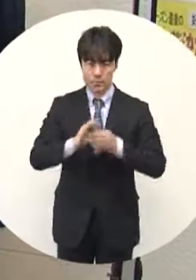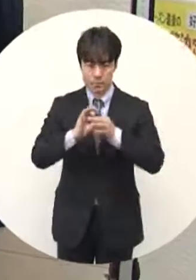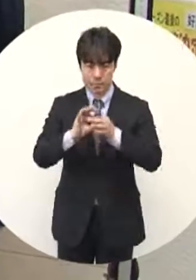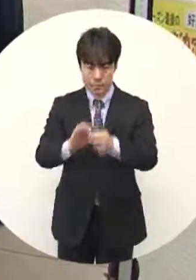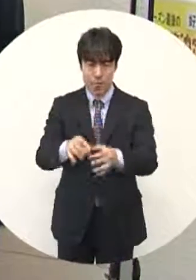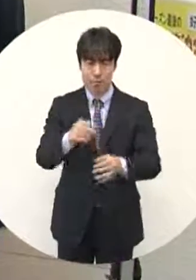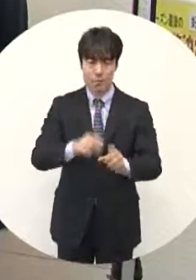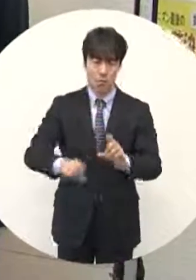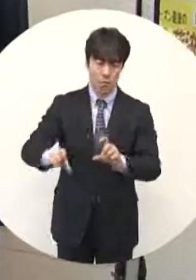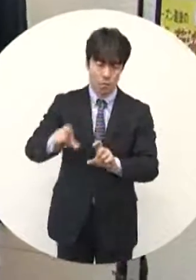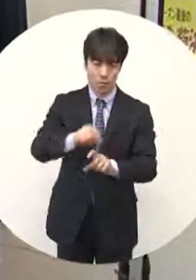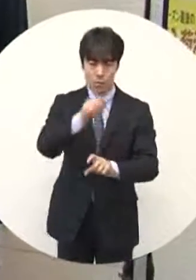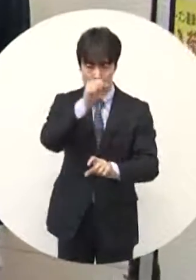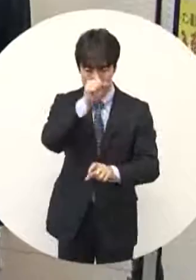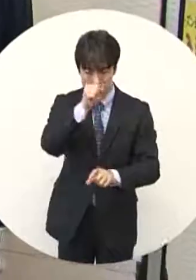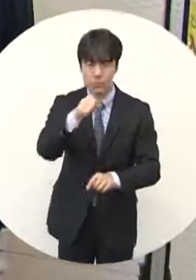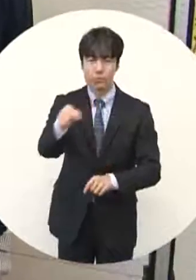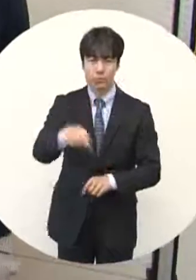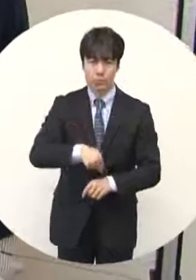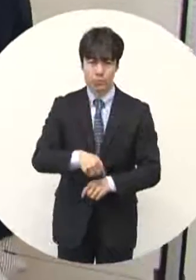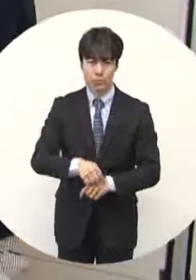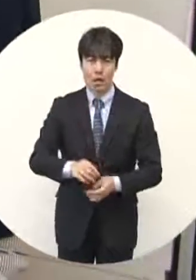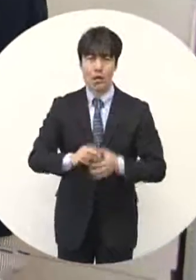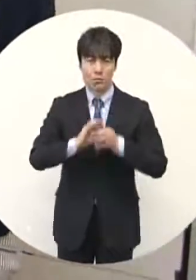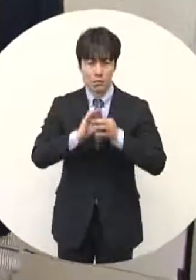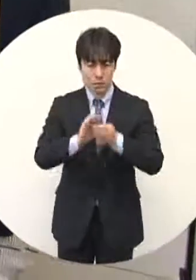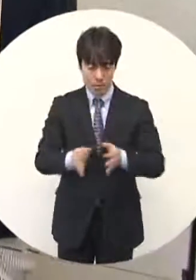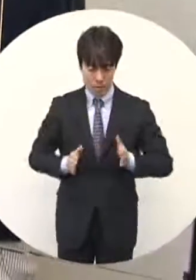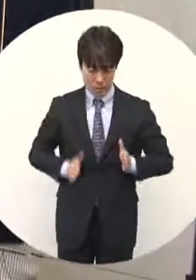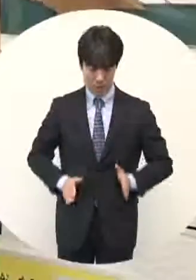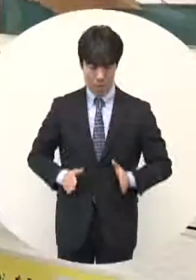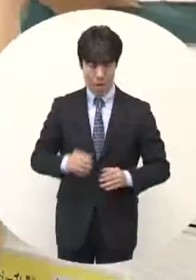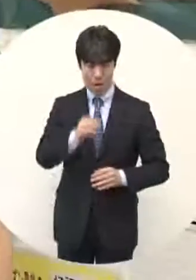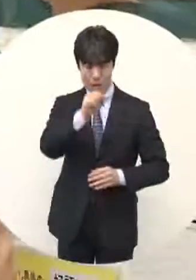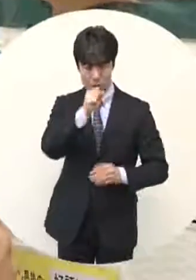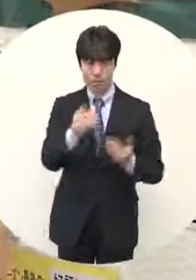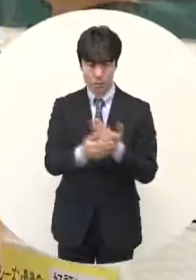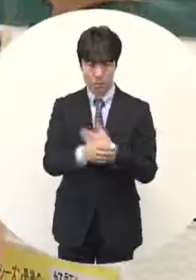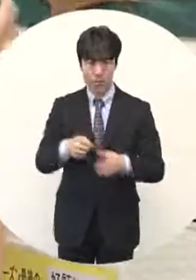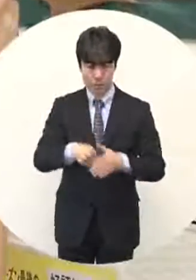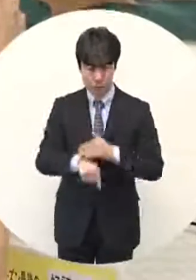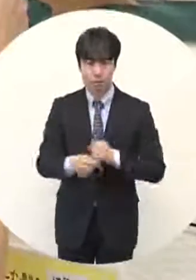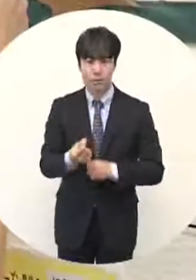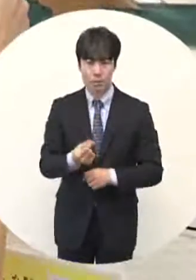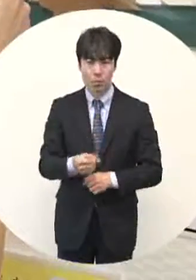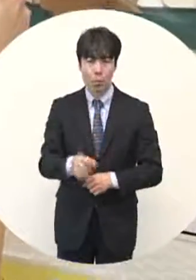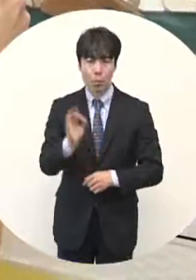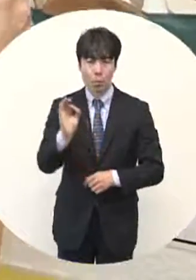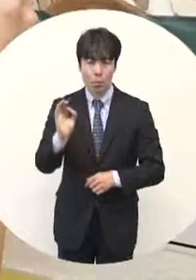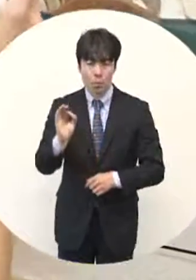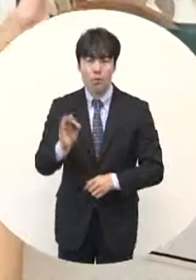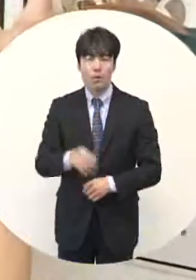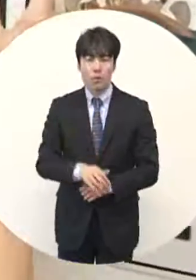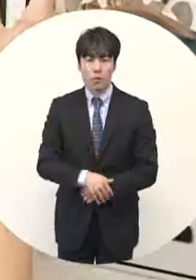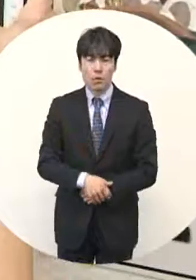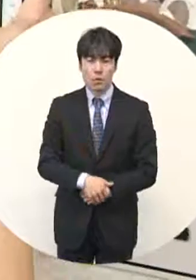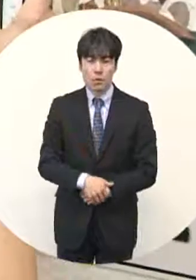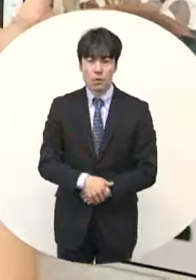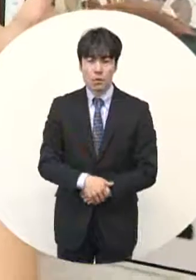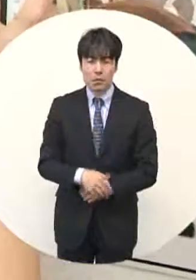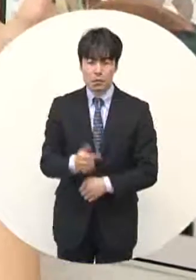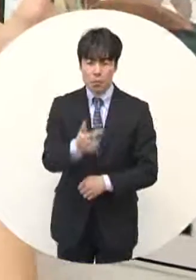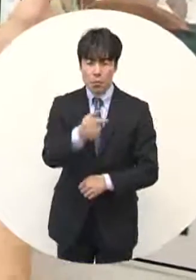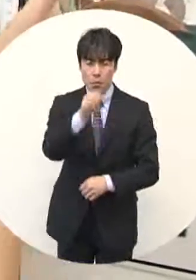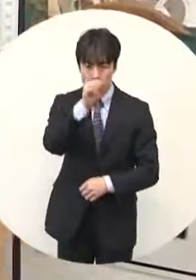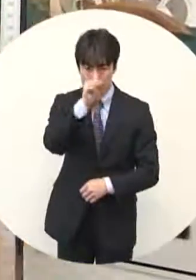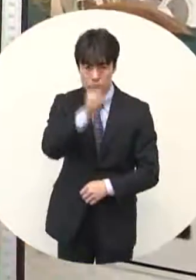なります。 はい、続けていけば。姿勢が良くなるということですね。 はい、とこれはいいと思いますよ。すっごくすっごくい